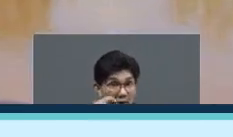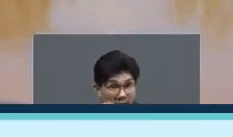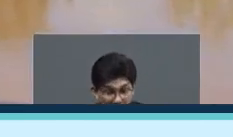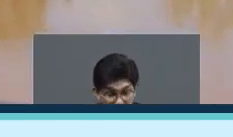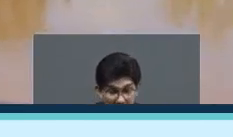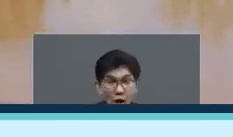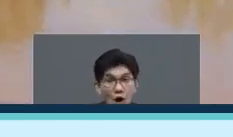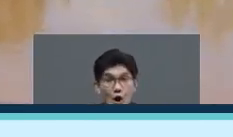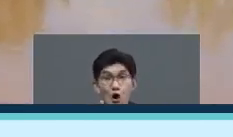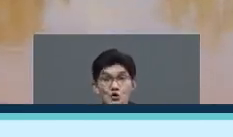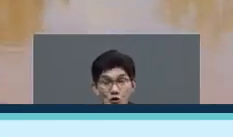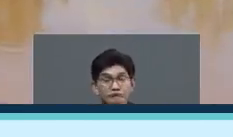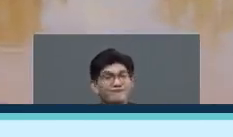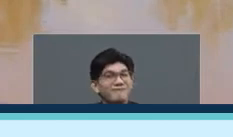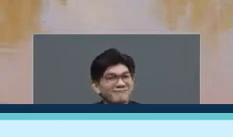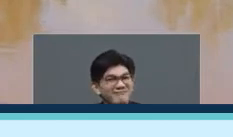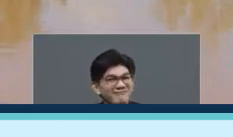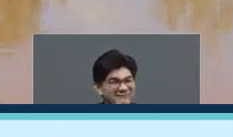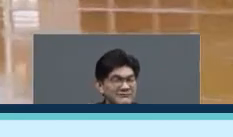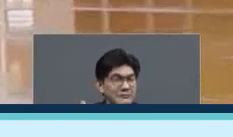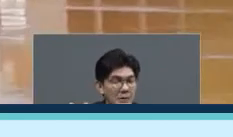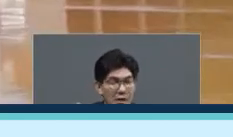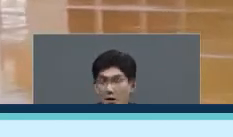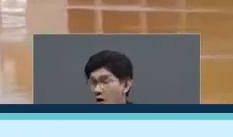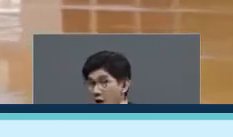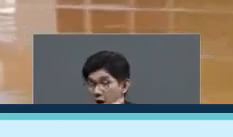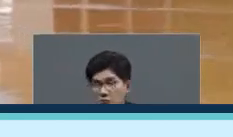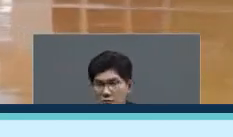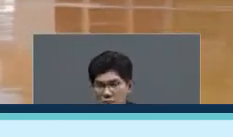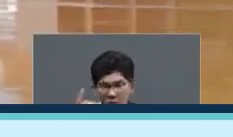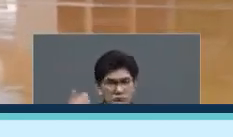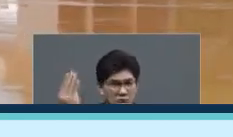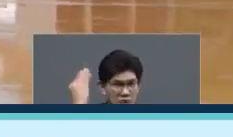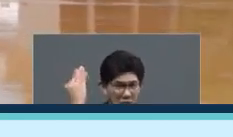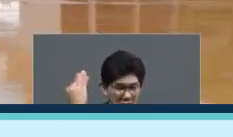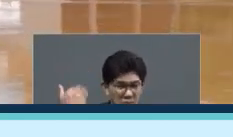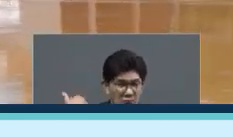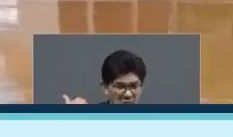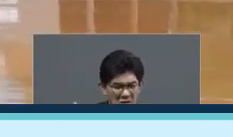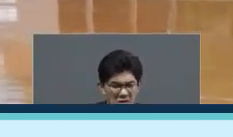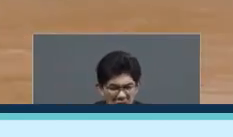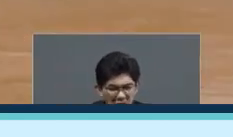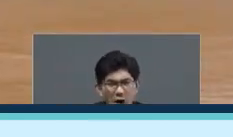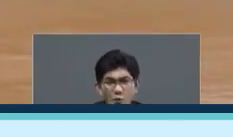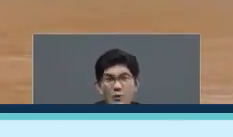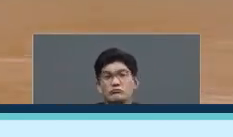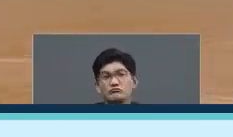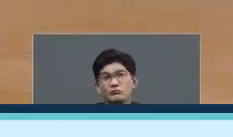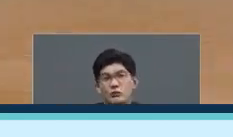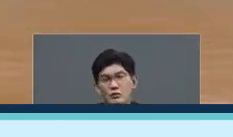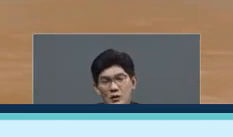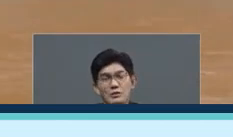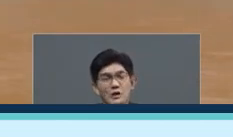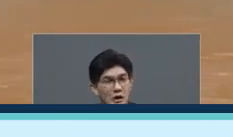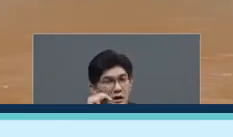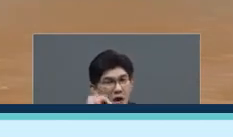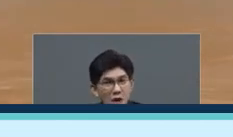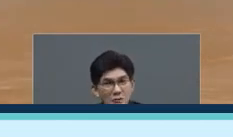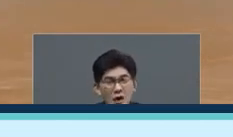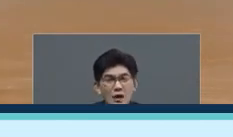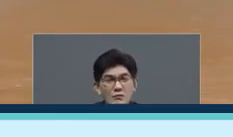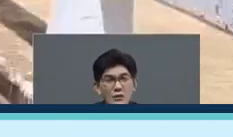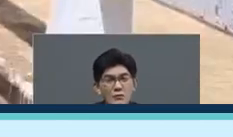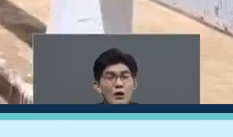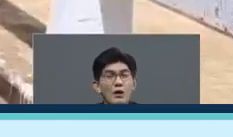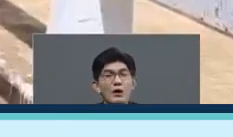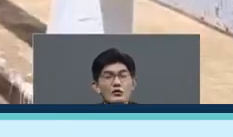วมทั้งยังพิจารณาจัดทำแผนการรับน้ำเข้าทุ่งที่จัดเตรียมเสนอพื้นที่ทุ่งรับน้ำเพิ่มเติมเพื่อช่วยบริหารจัดการน้ำหลากช่วงฤ